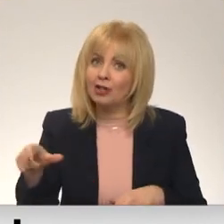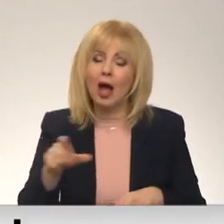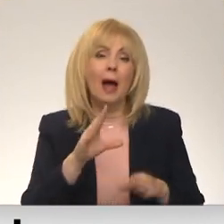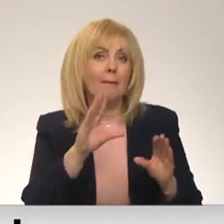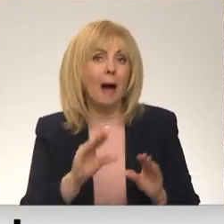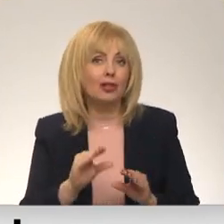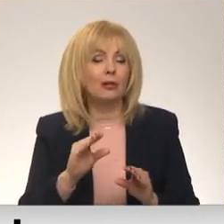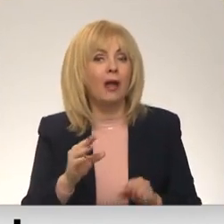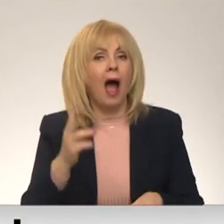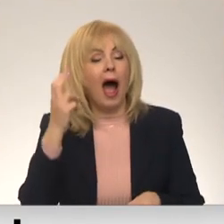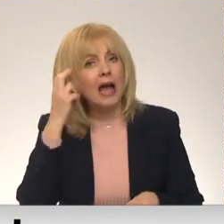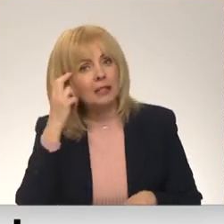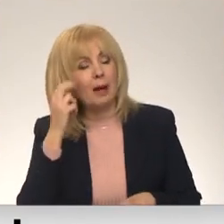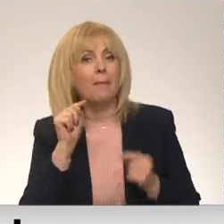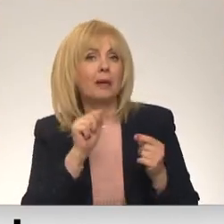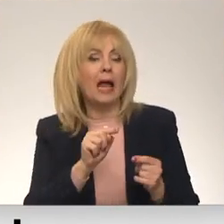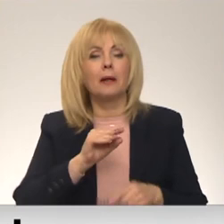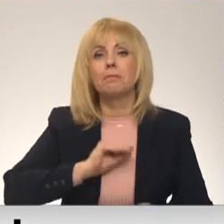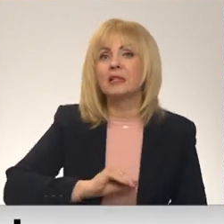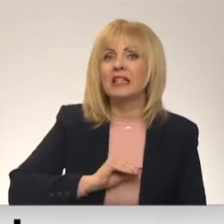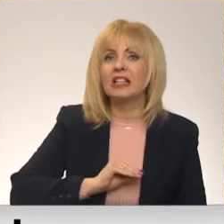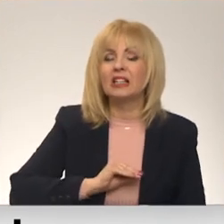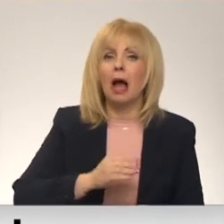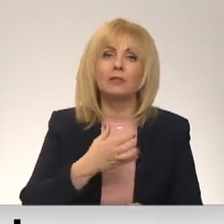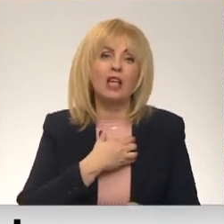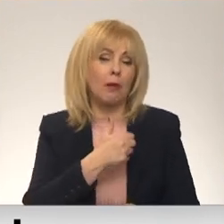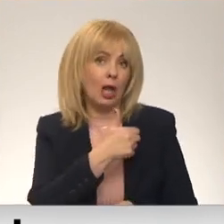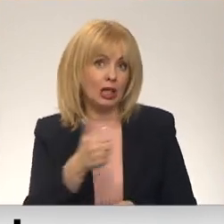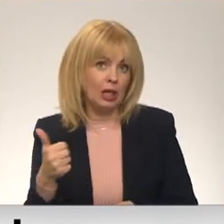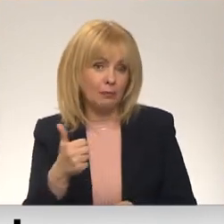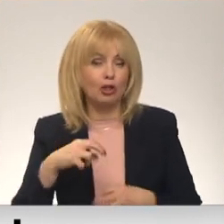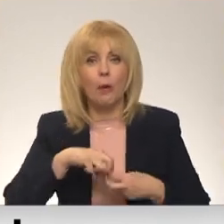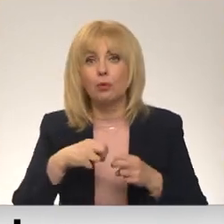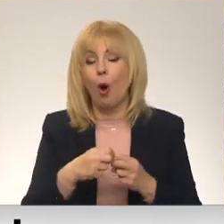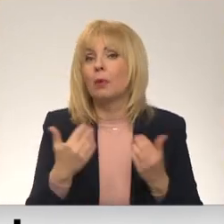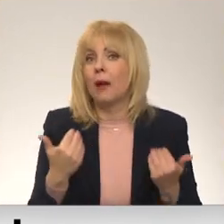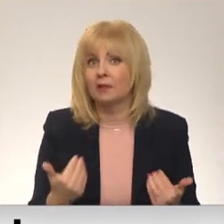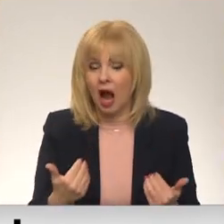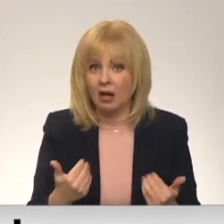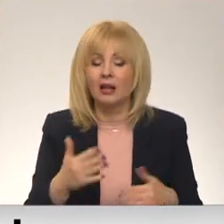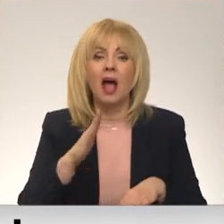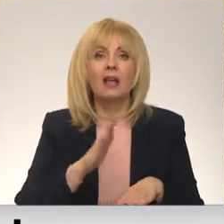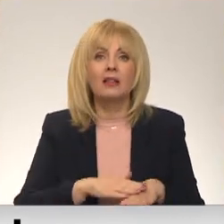mazināt aizspriedumus pret psihiskajām saslimšanām, kas īpaši sāsinājušās tagad garās pandēmijas laikā.